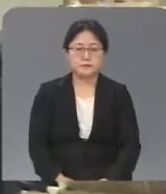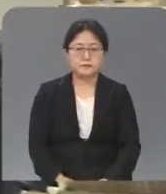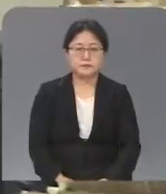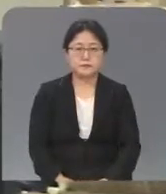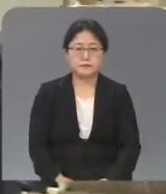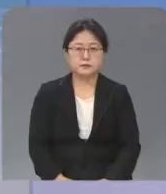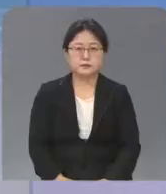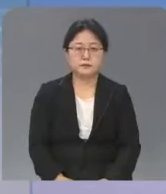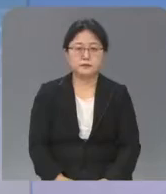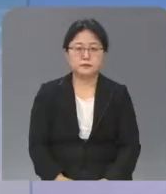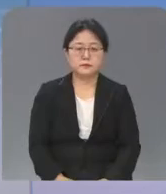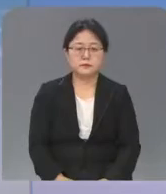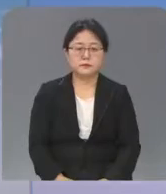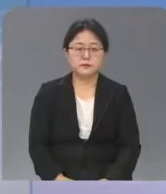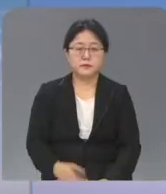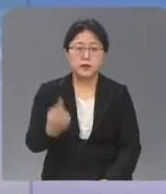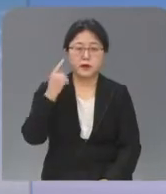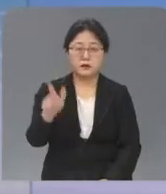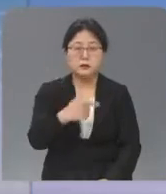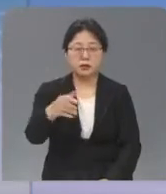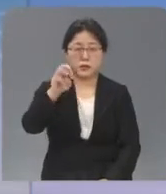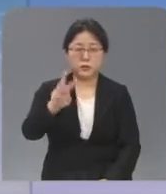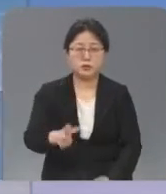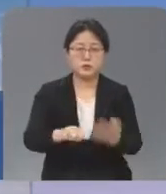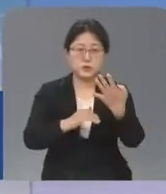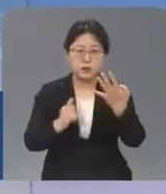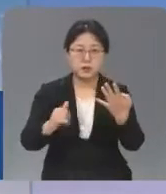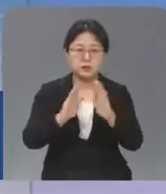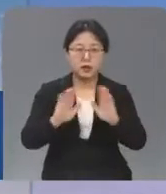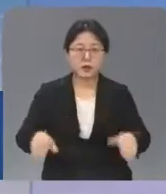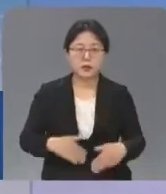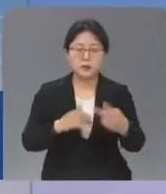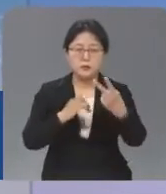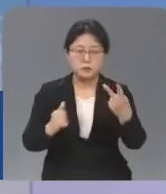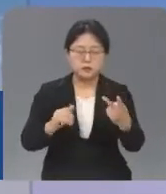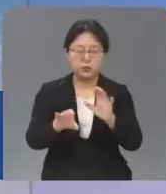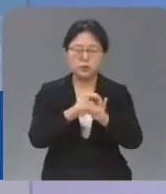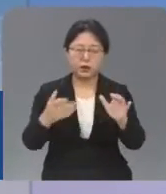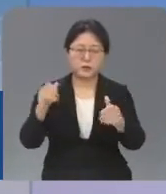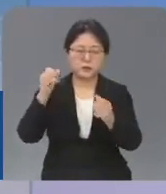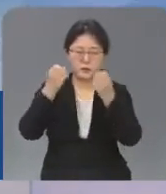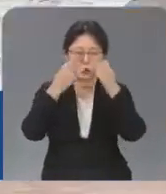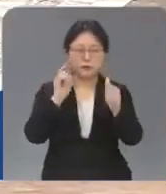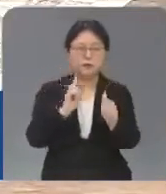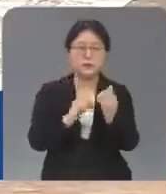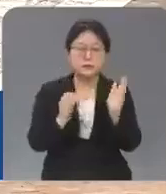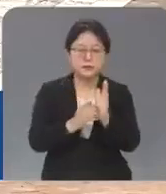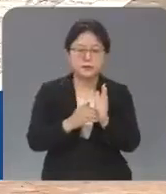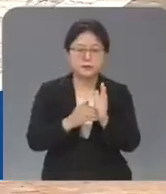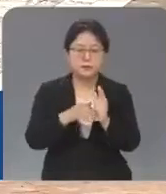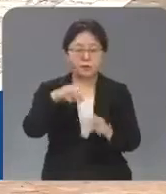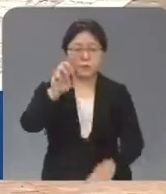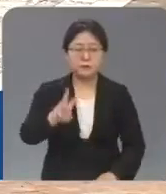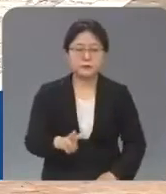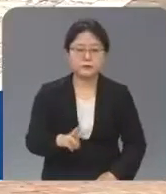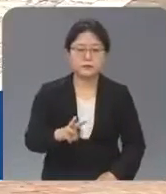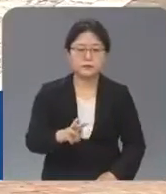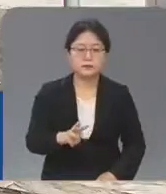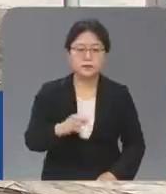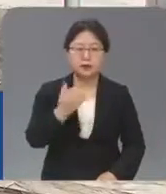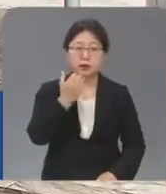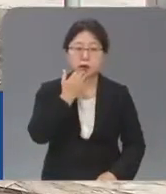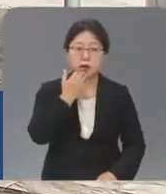찾아 버텨온 컨벤션 업계. 백신 접종이 순조롭게 진행돼 올해 하반기에는 예년 수준 회복을 기대하고